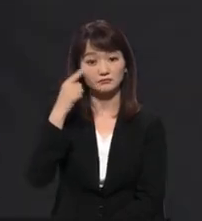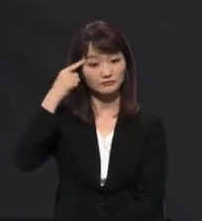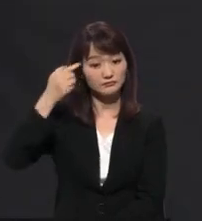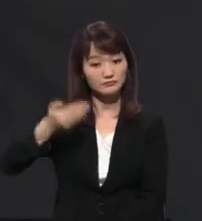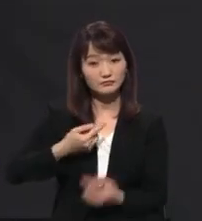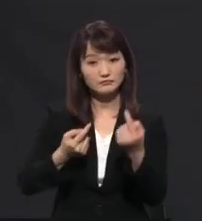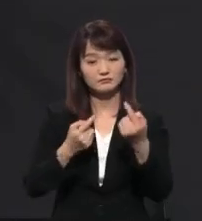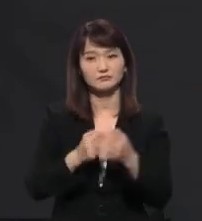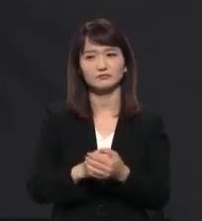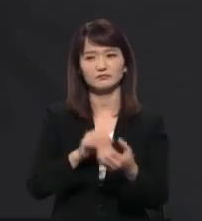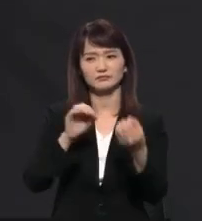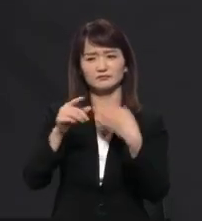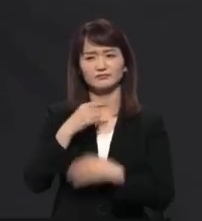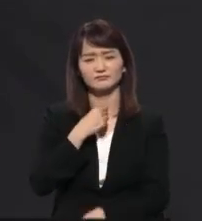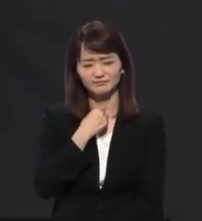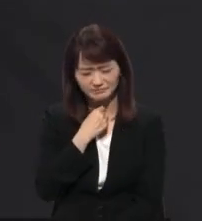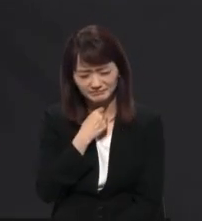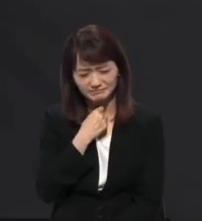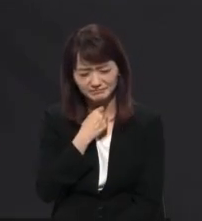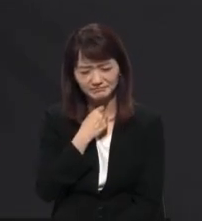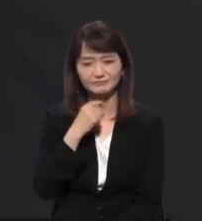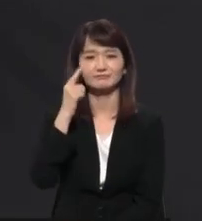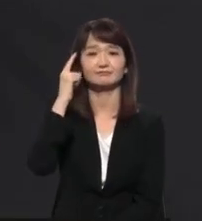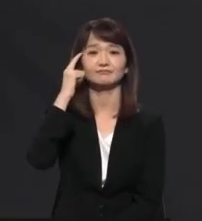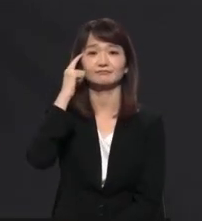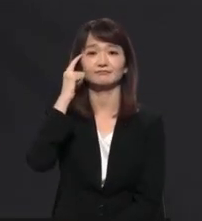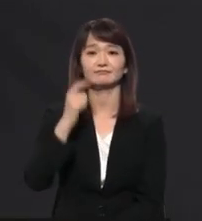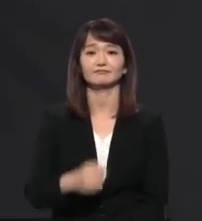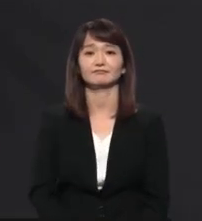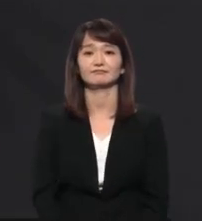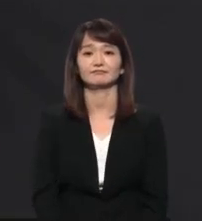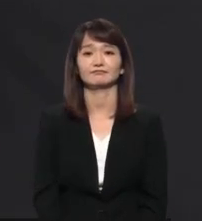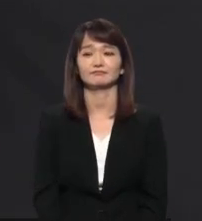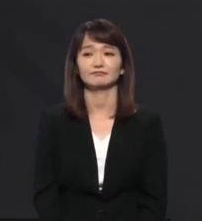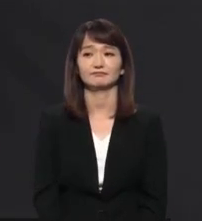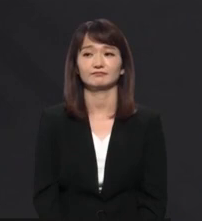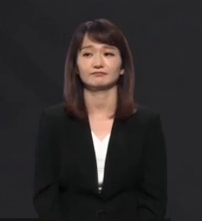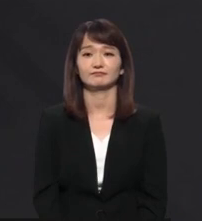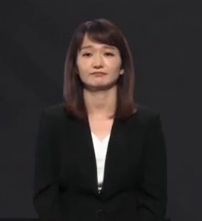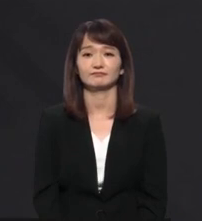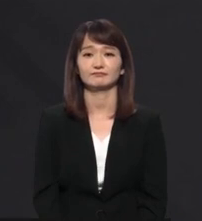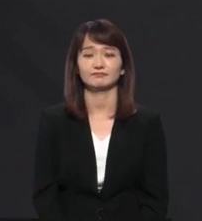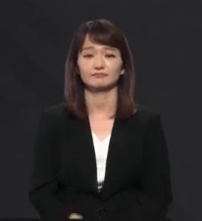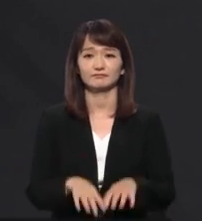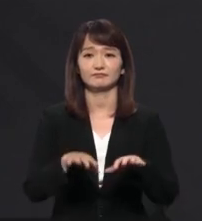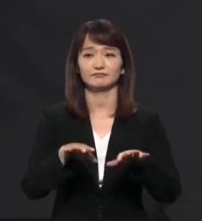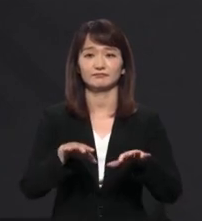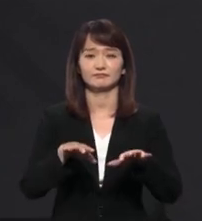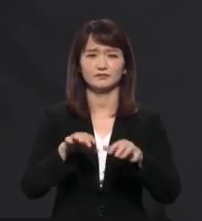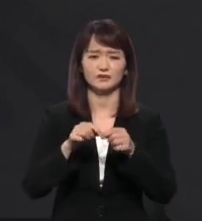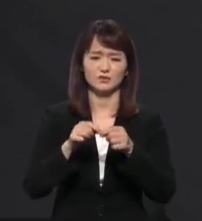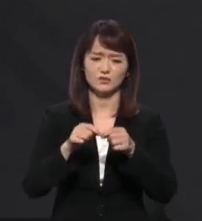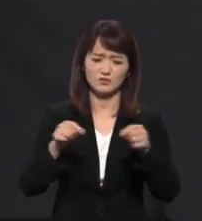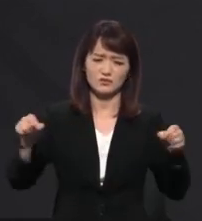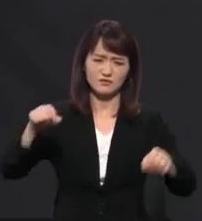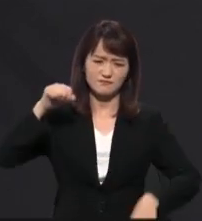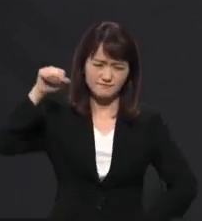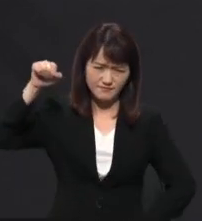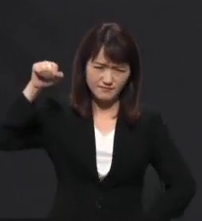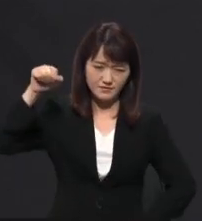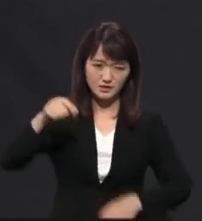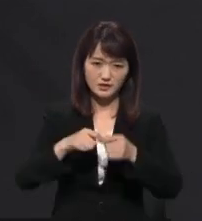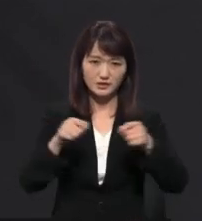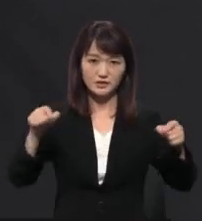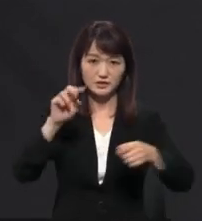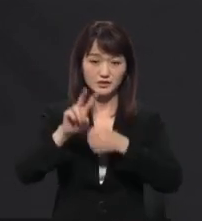주기를 좀 바랍니다 왜냐하면 저희가 오래도록 외쳐 왔지 않습니까 뭐 길게는